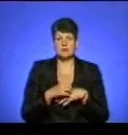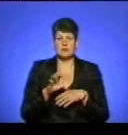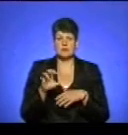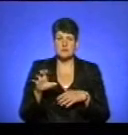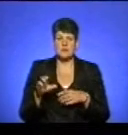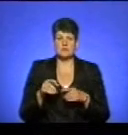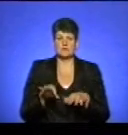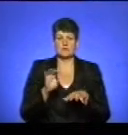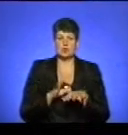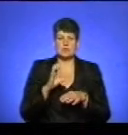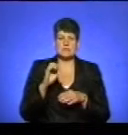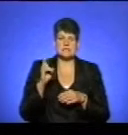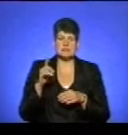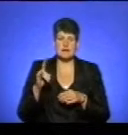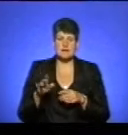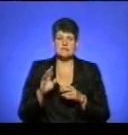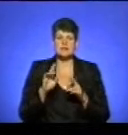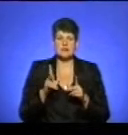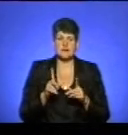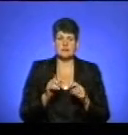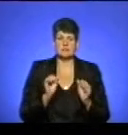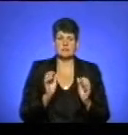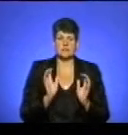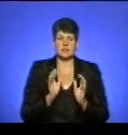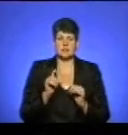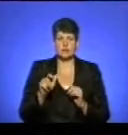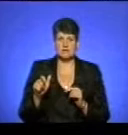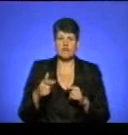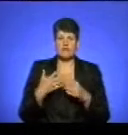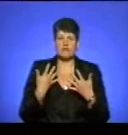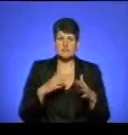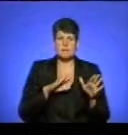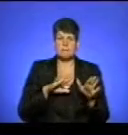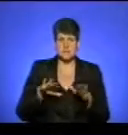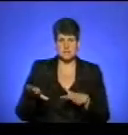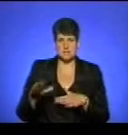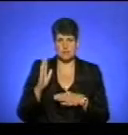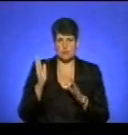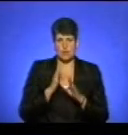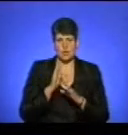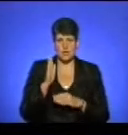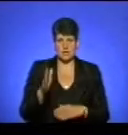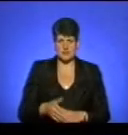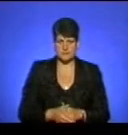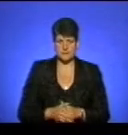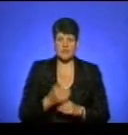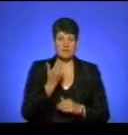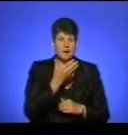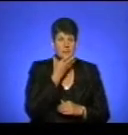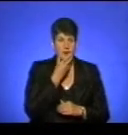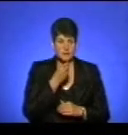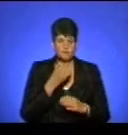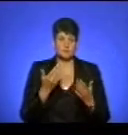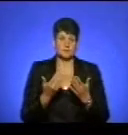як сказ, і як убезпечити від неї людей. Детальніше про це вже після прогнозу погоди. Ну що ж, вам гарного ефіру, а я